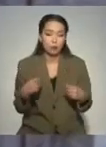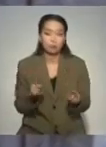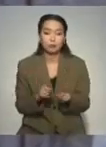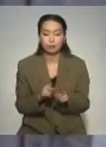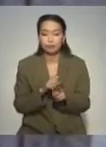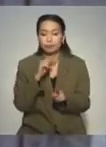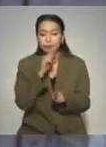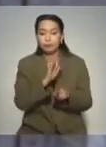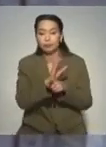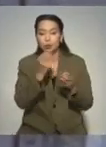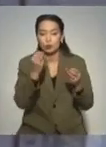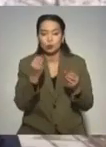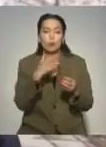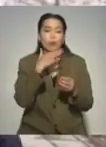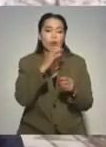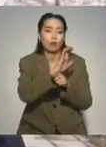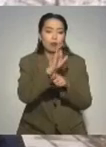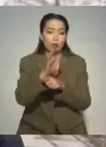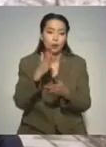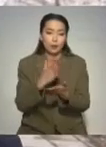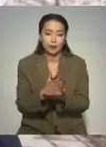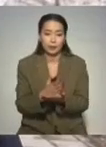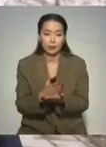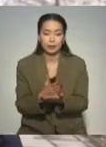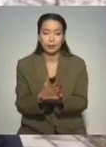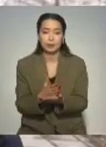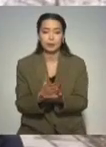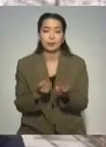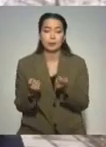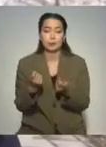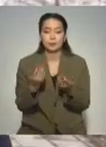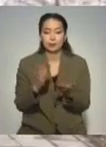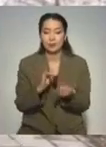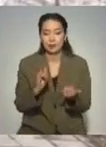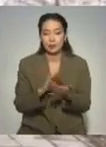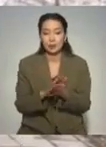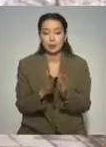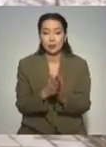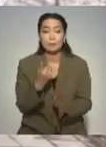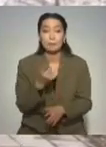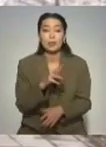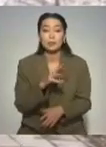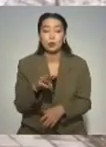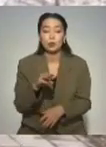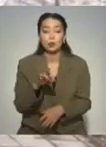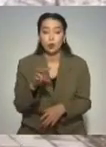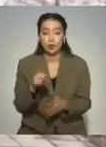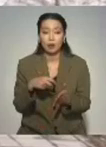тығырықтан шығар еді, дейді диқандар. Корпорацияда кішкене енді осындай жағдайды көріп отқанда, хотя бы 1 миллион тонна закуп әвелет